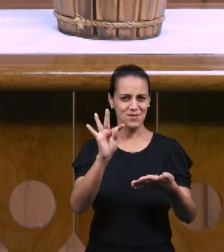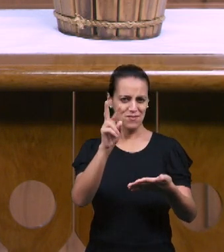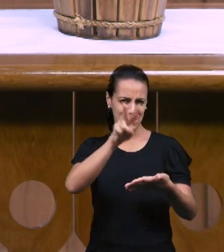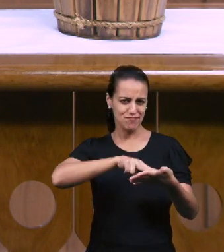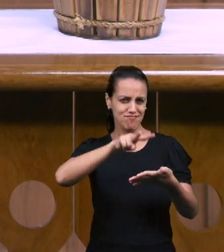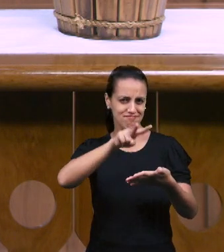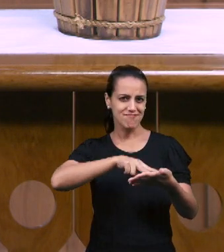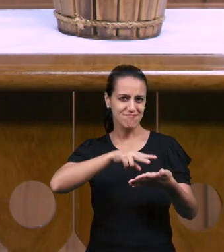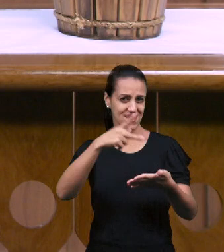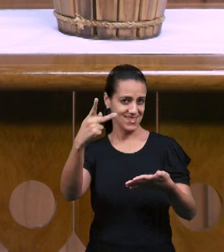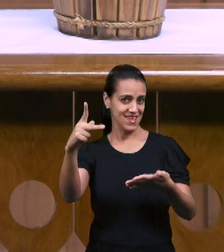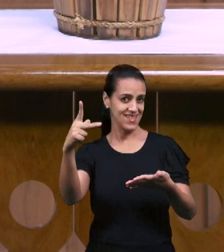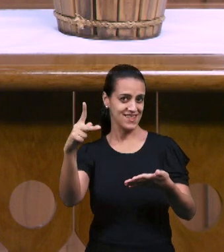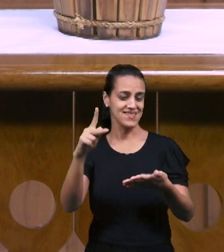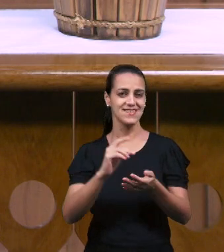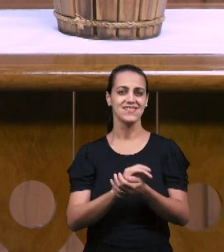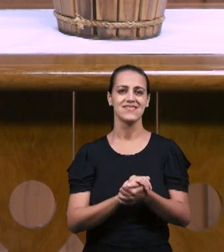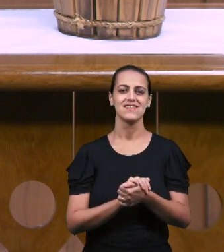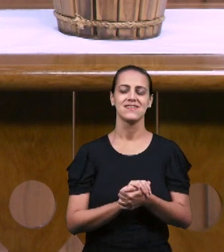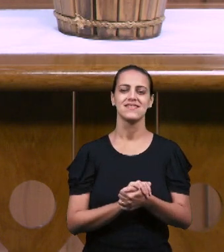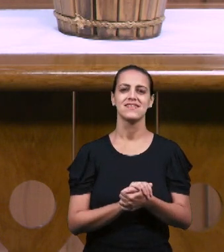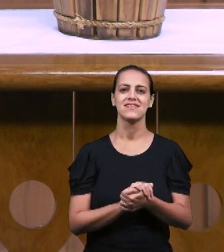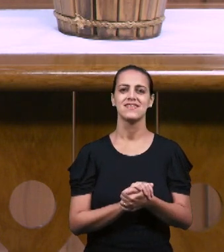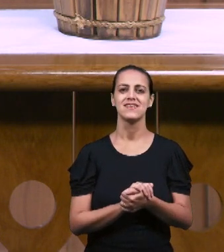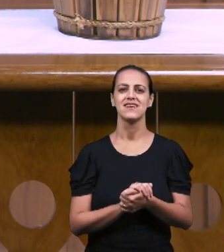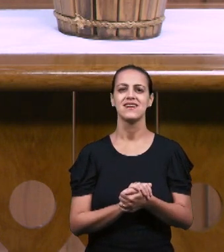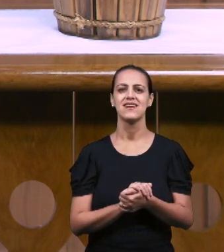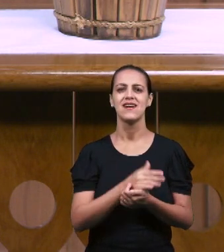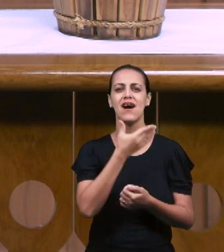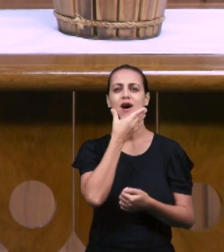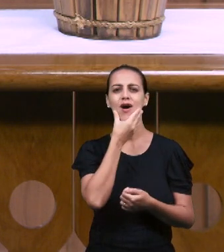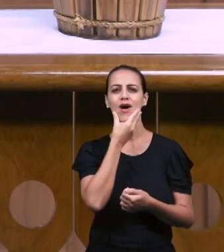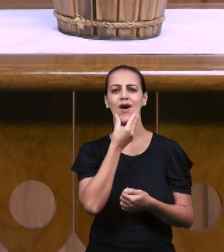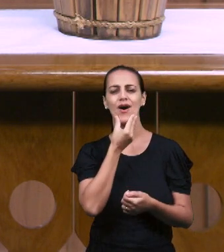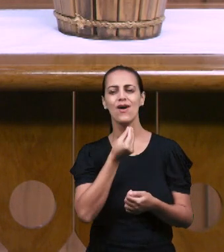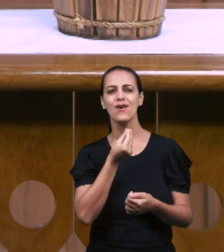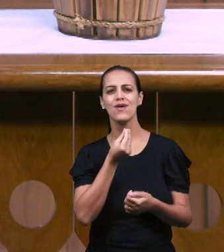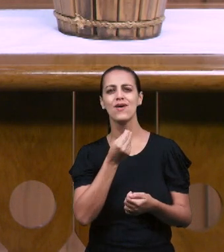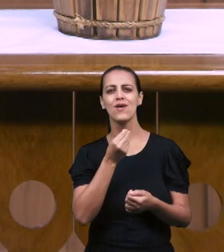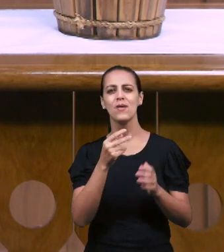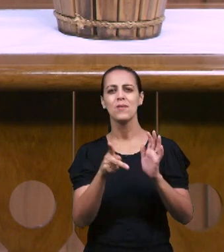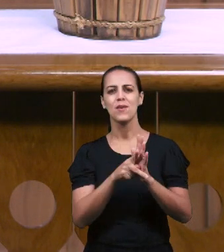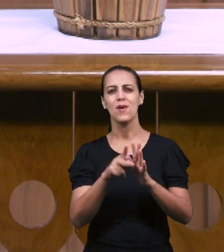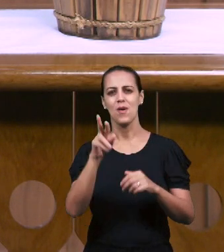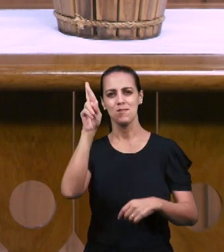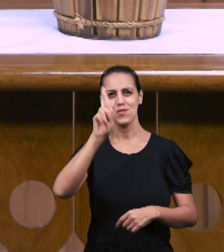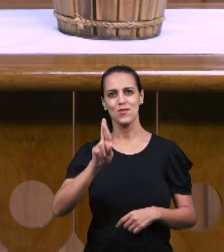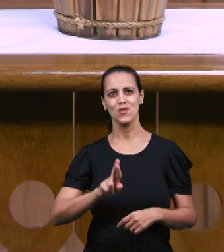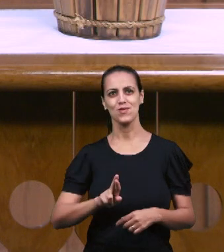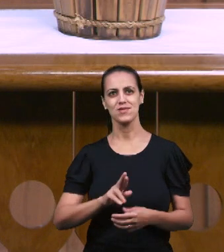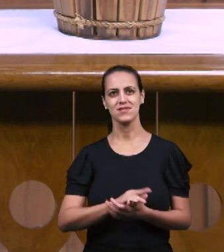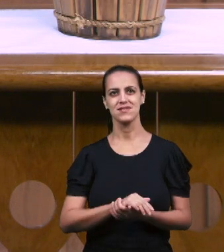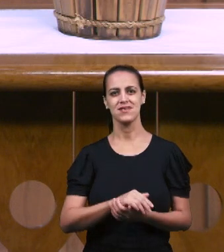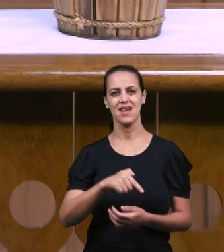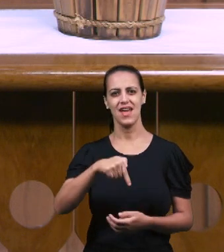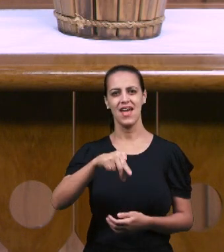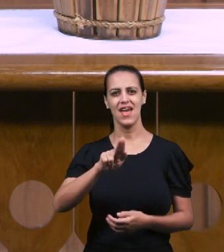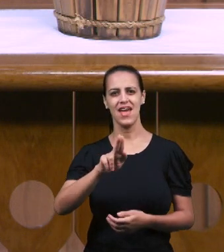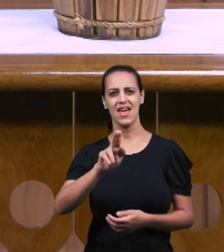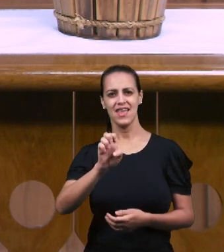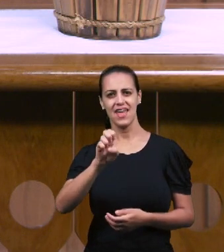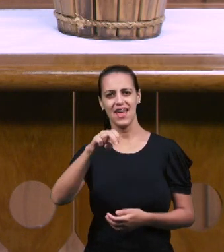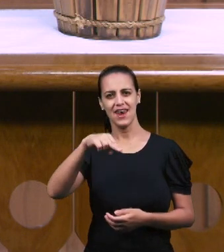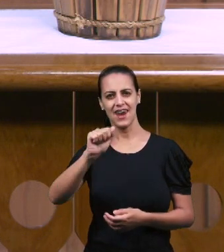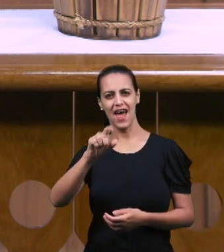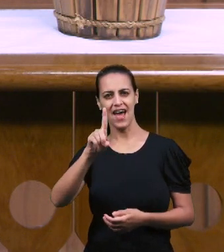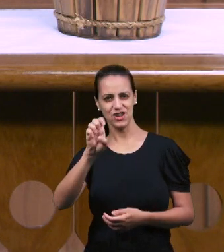frères. Il s'agit de notre frère de Russie, Ougenad